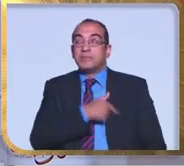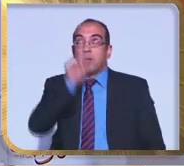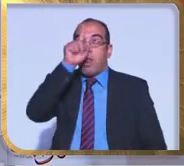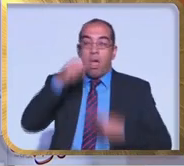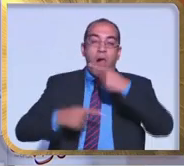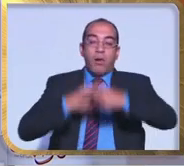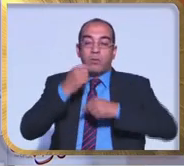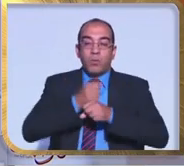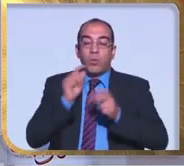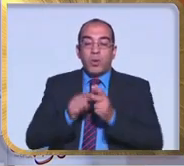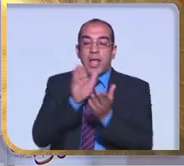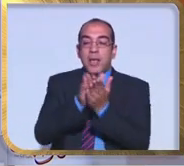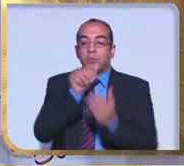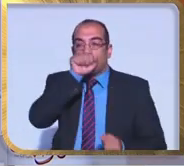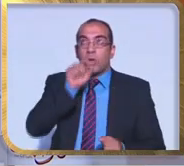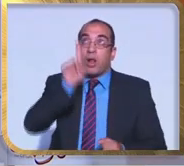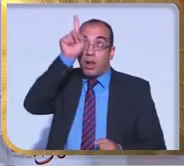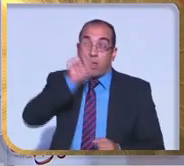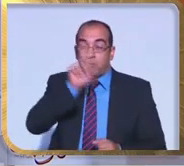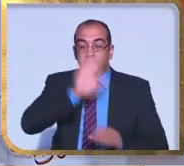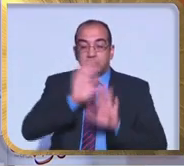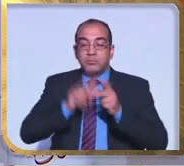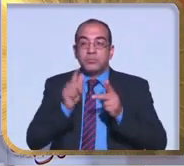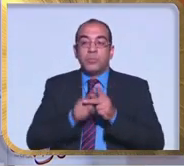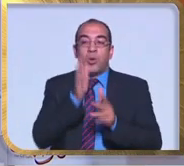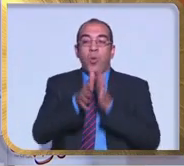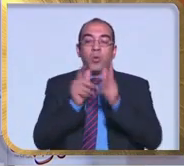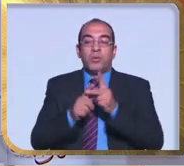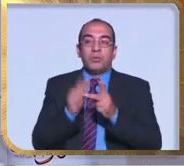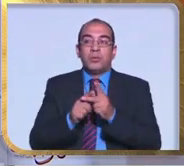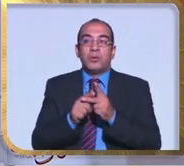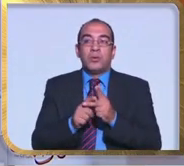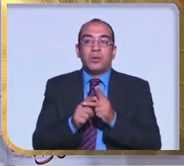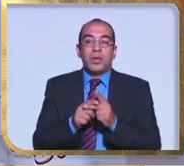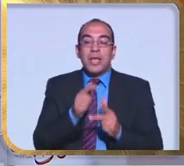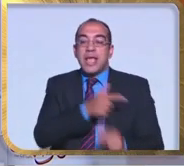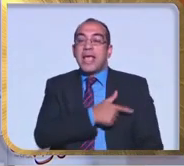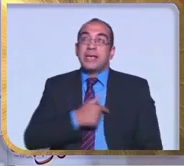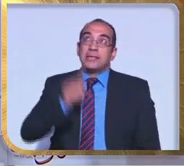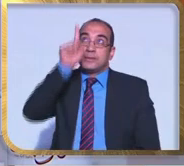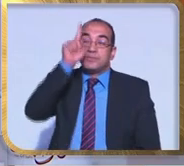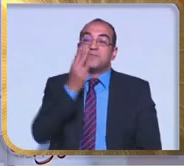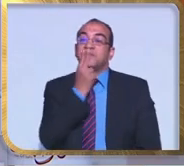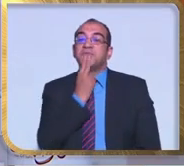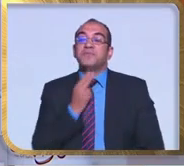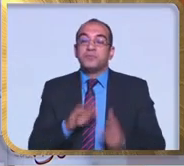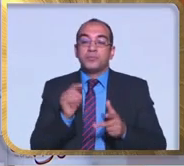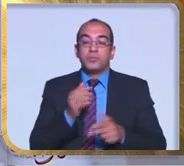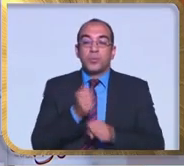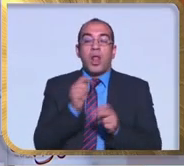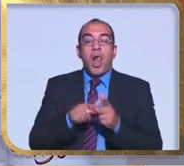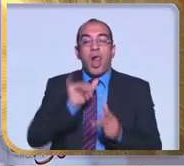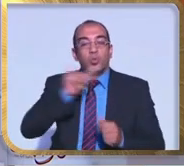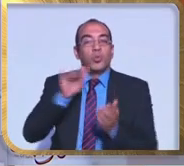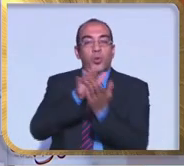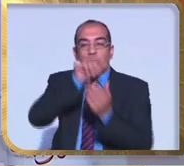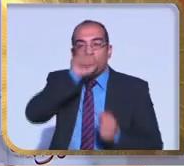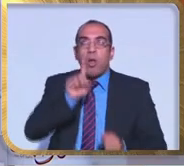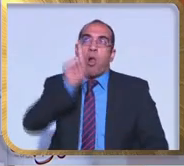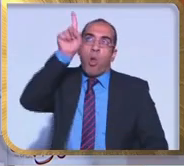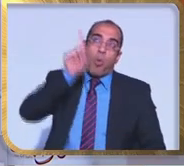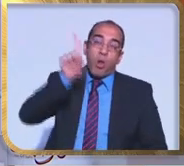كل تصرف وفي كل فعل. لابد أن ننزه الاسم الشريف عن إن إحنا نقعد